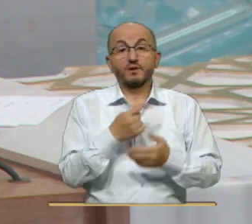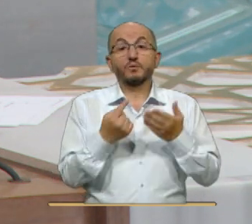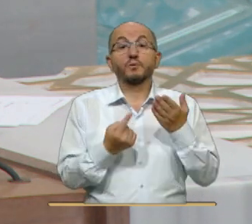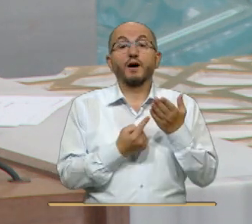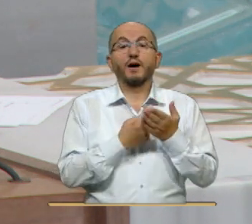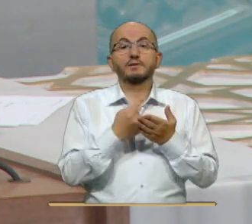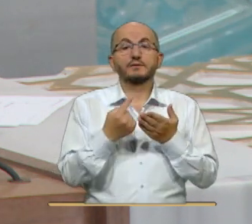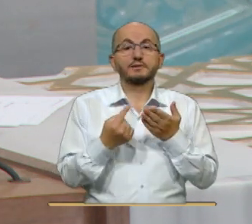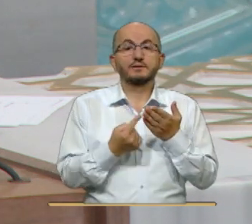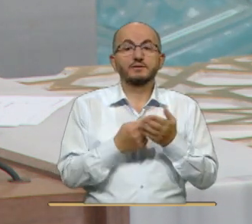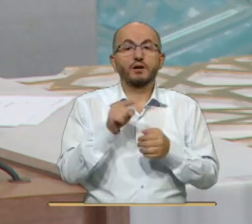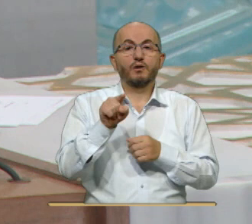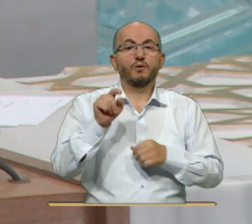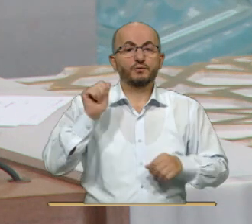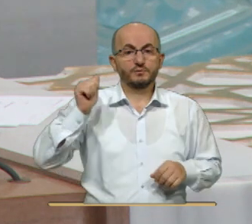Kur'an'ın o gün,